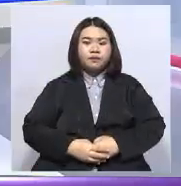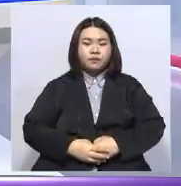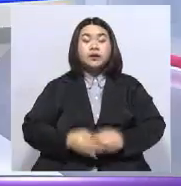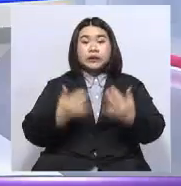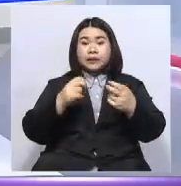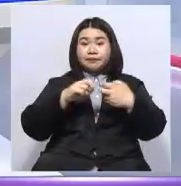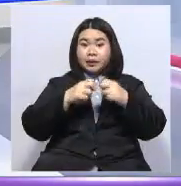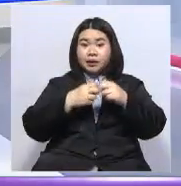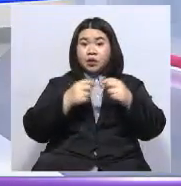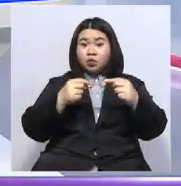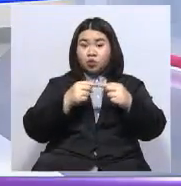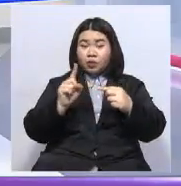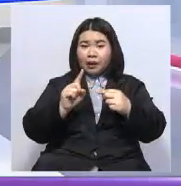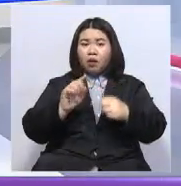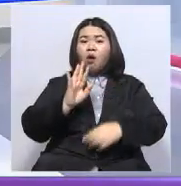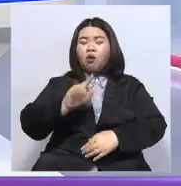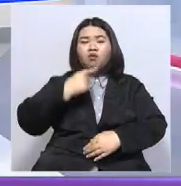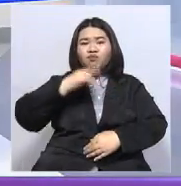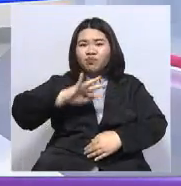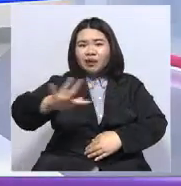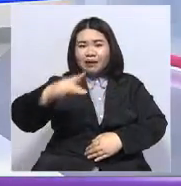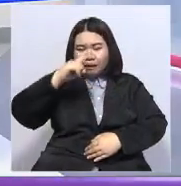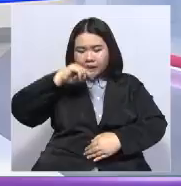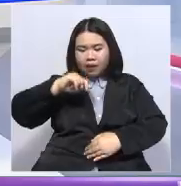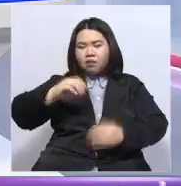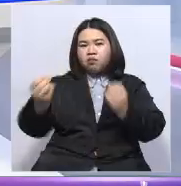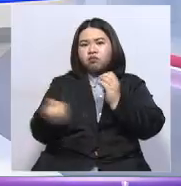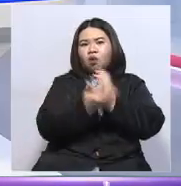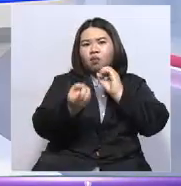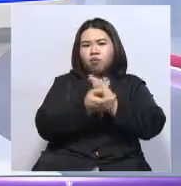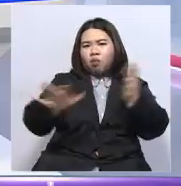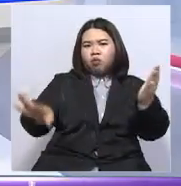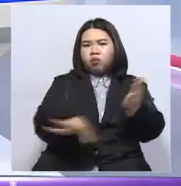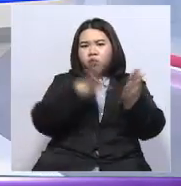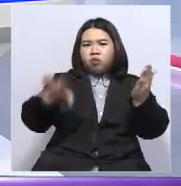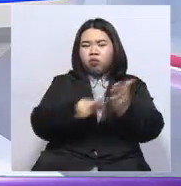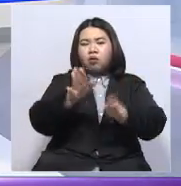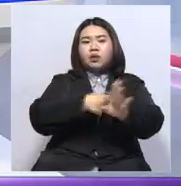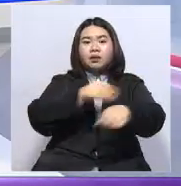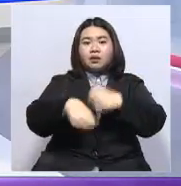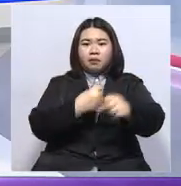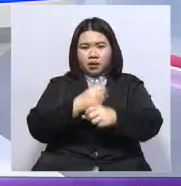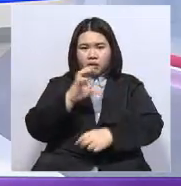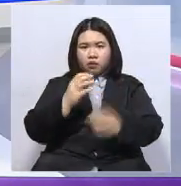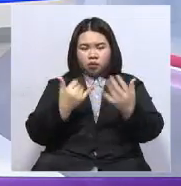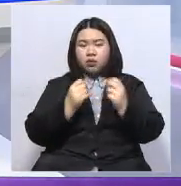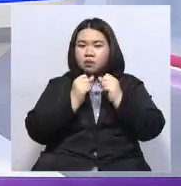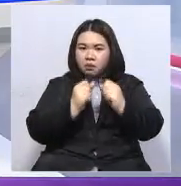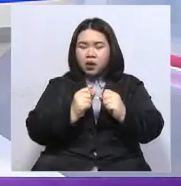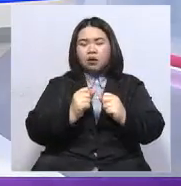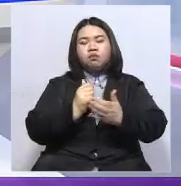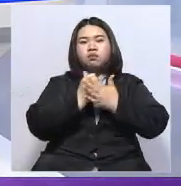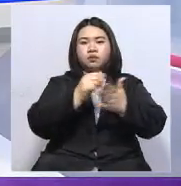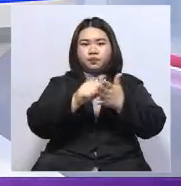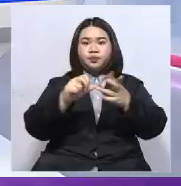มาดูปัญหาพื้นที่ชายฝั่งของไทยถูกกัดเซาะนะคะถือว่าเป็นปัญหาที่มีมากว่า50ปีแล้วนะคะตอนนี้ก็ต้องมีการพยายามที่จะเข้